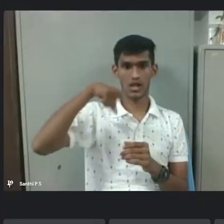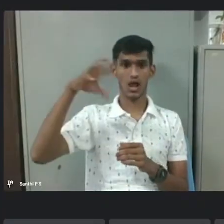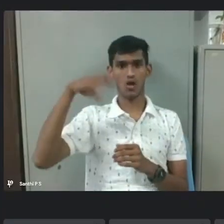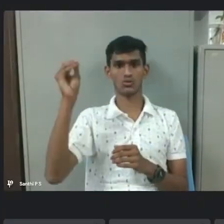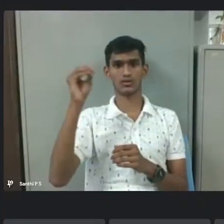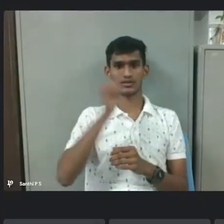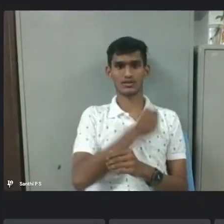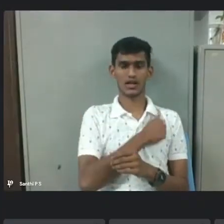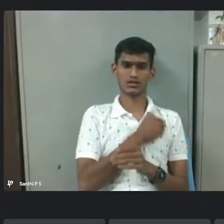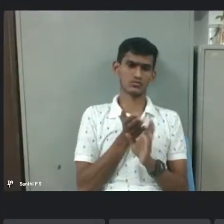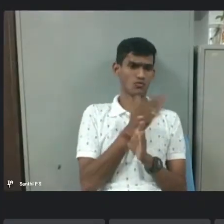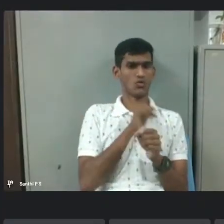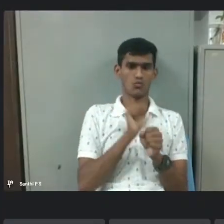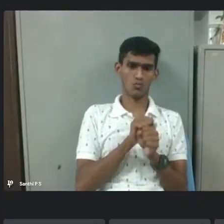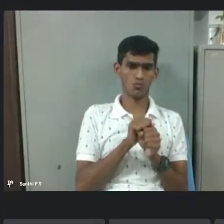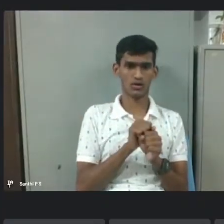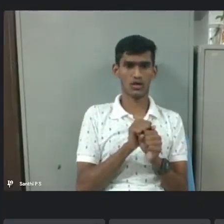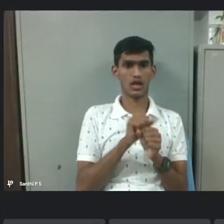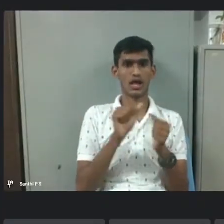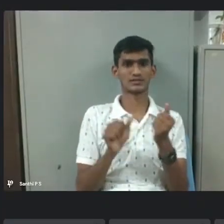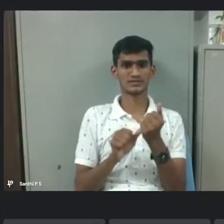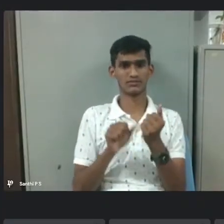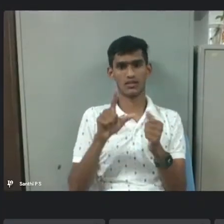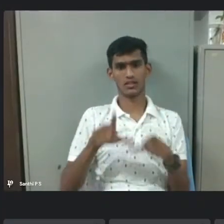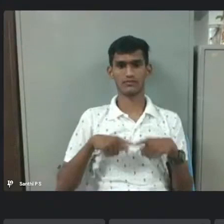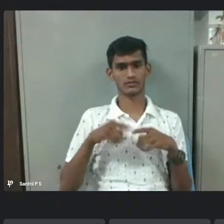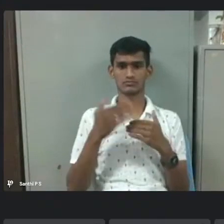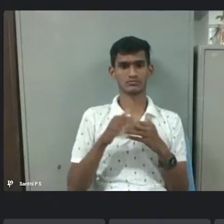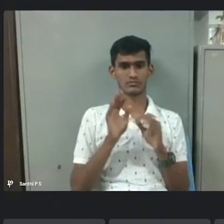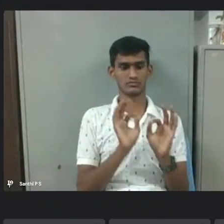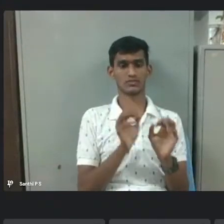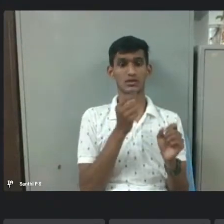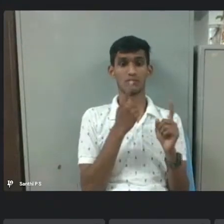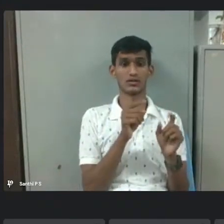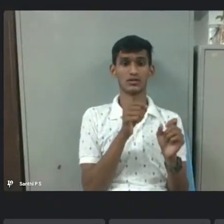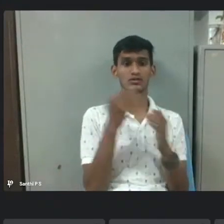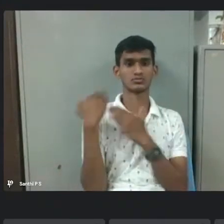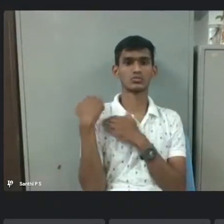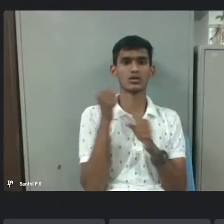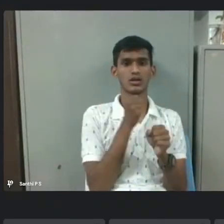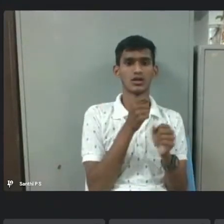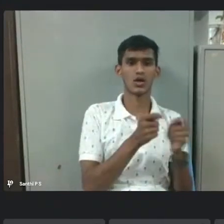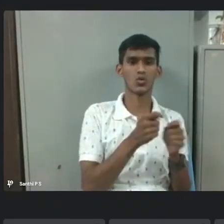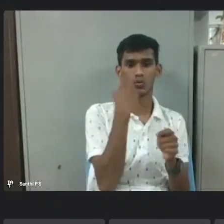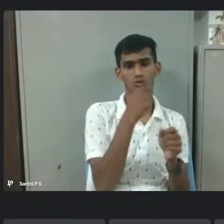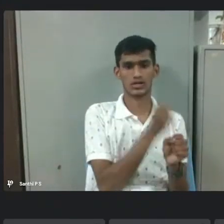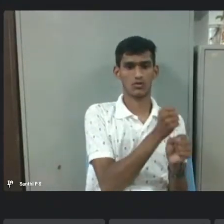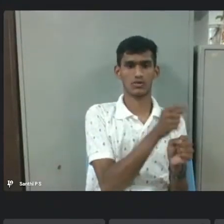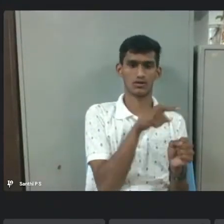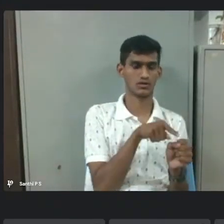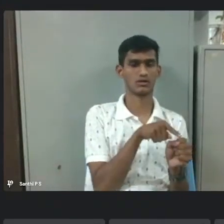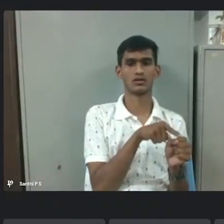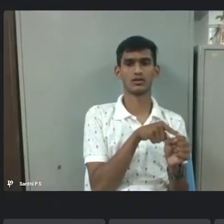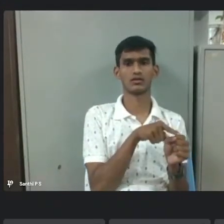അവിടെയെല്ലാം ഈ അസിസ്റ്റഡ് ലിവിങ് ഉണ്ട്. ഗവൺമെന്റ് തന്നെയാണ് ഒരു പരിധി വരെ അതിനെ നിയന്ത്രിക്കുന്നത്. നിയമങ്ങളെല്ലാം